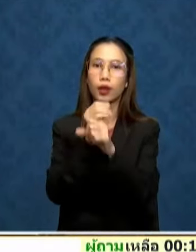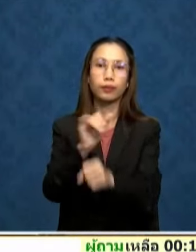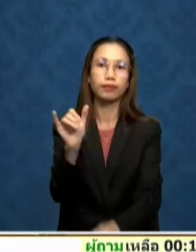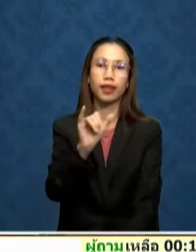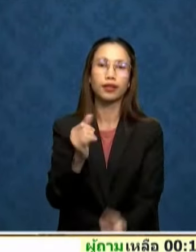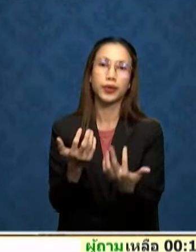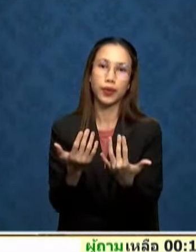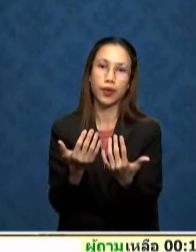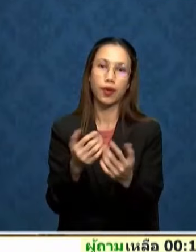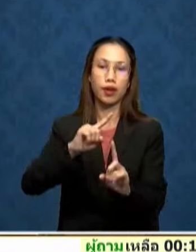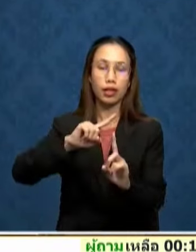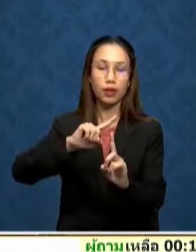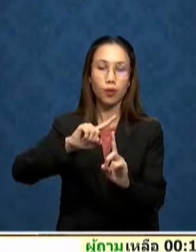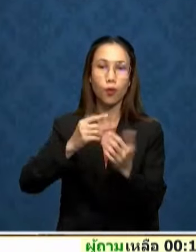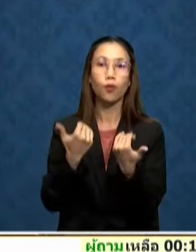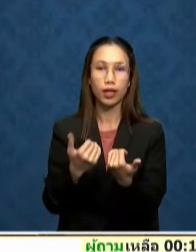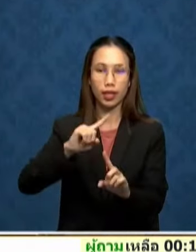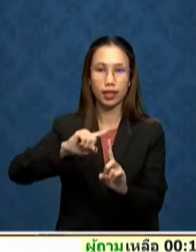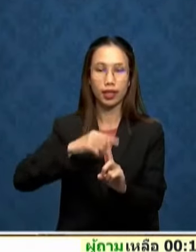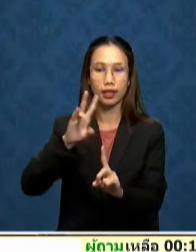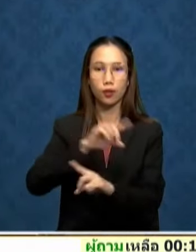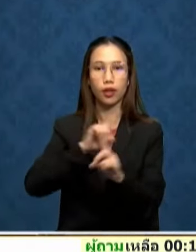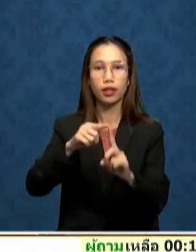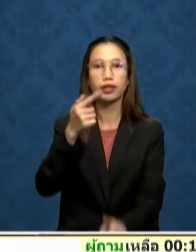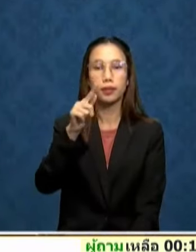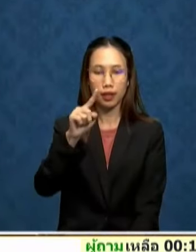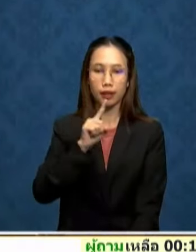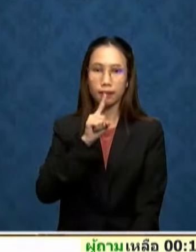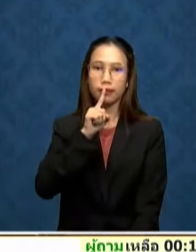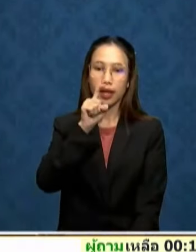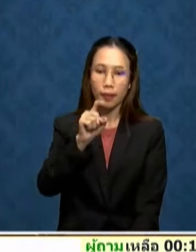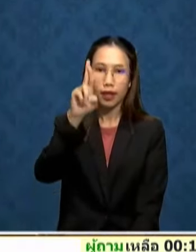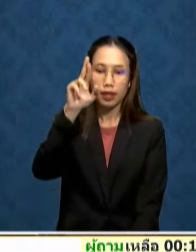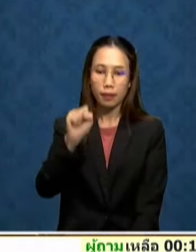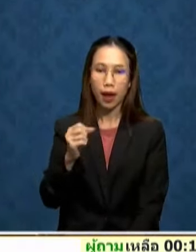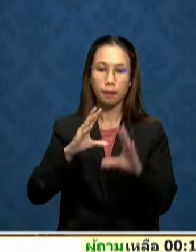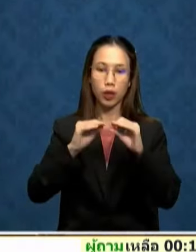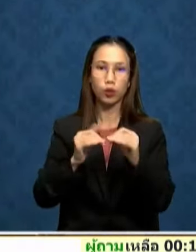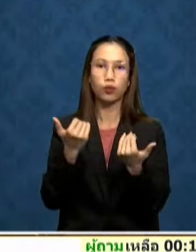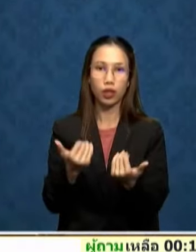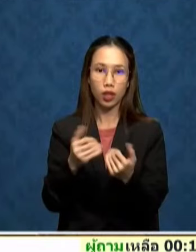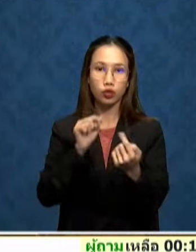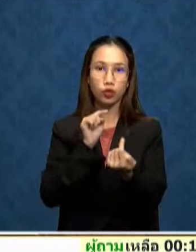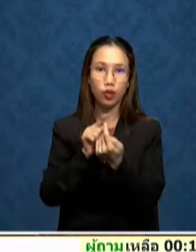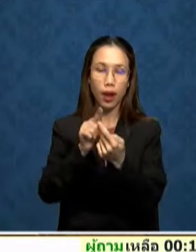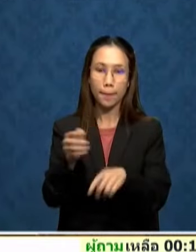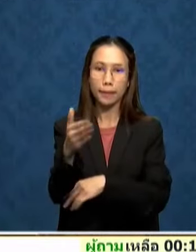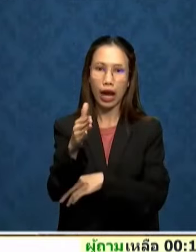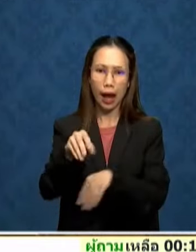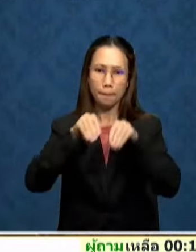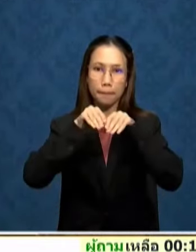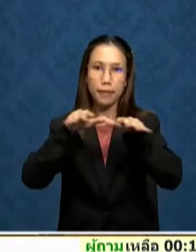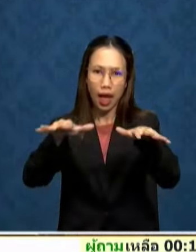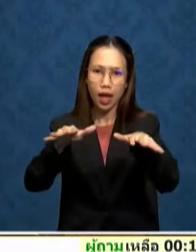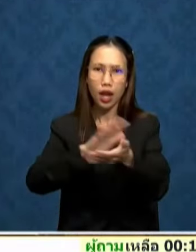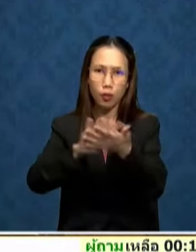วันที่11กรกฎาคมคือวันนี้ครับกลับมาถามในสภาอีกครั้งท่ามกลางการแพร่ระบาดของปลาหมอค